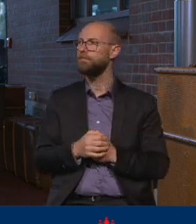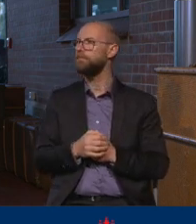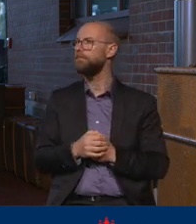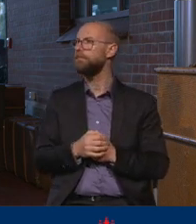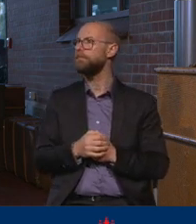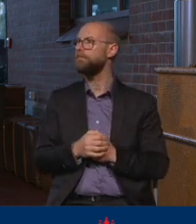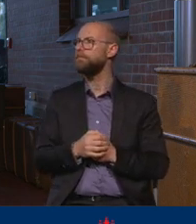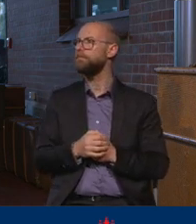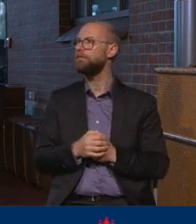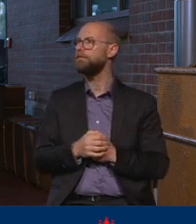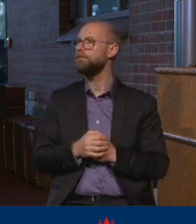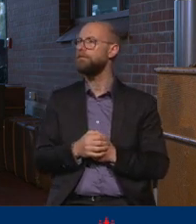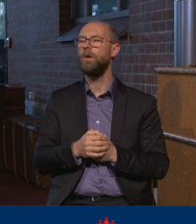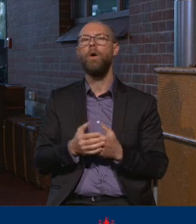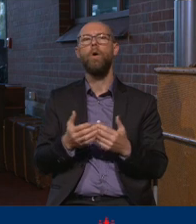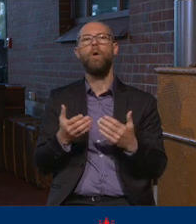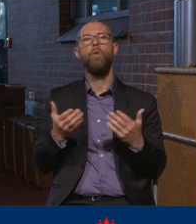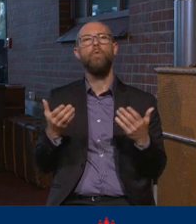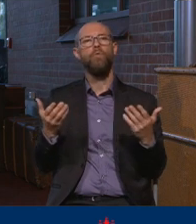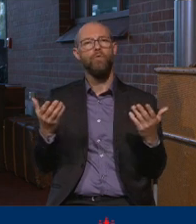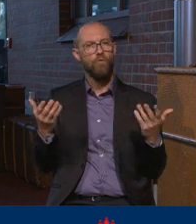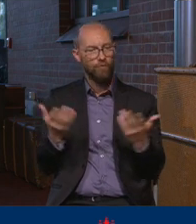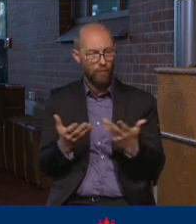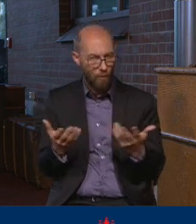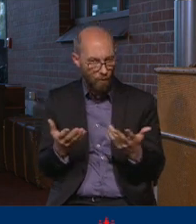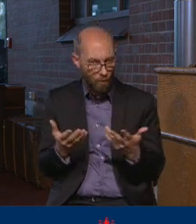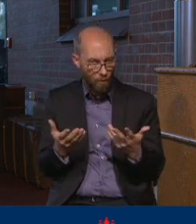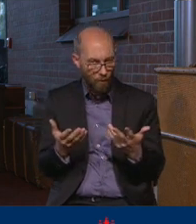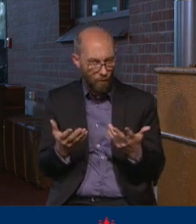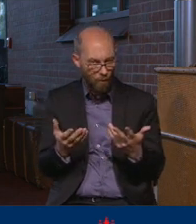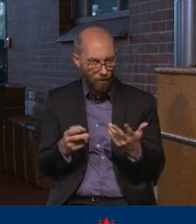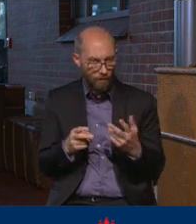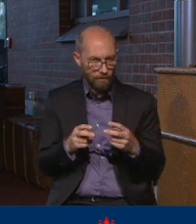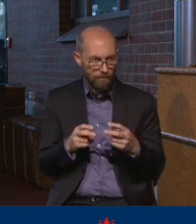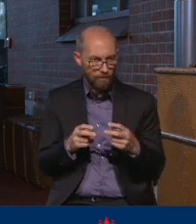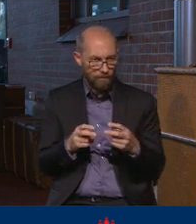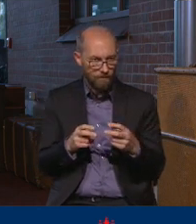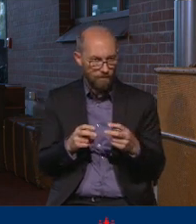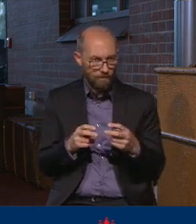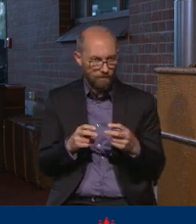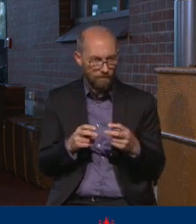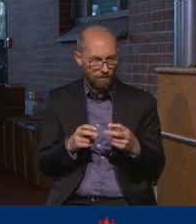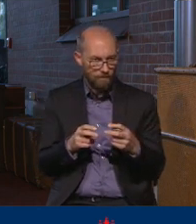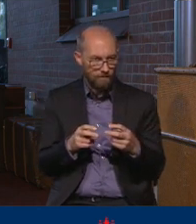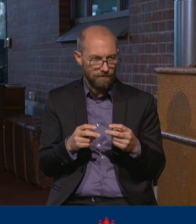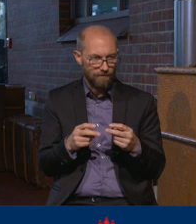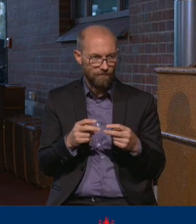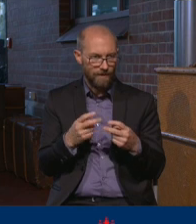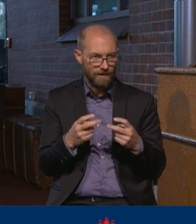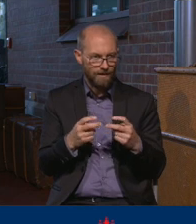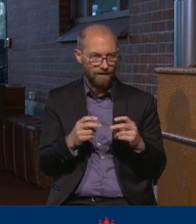wo sind die dringend benötigen wir zum geblieben die wir für den feldern norden